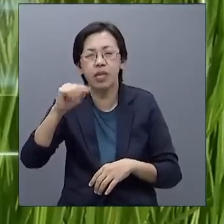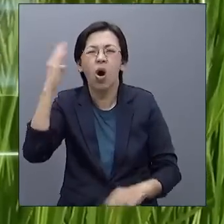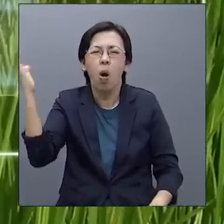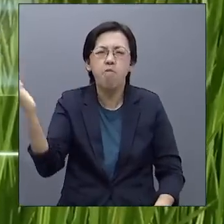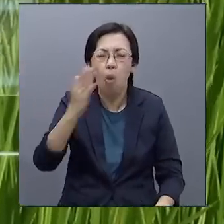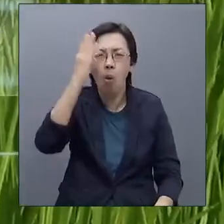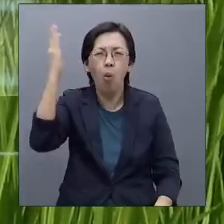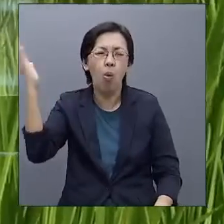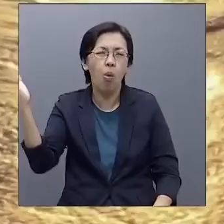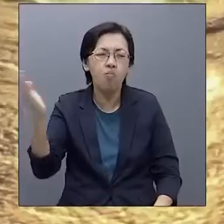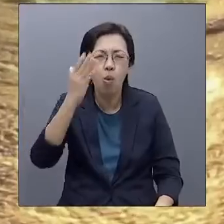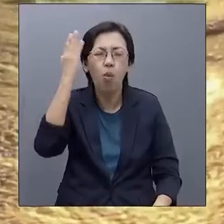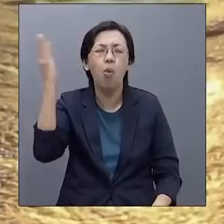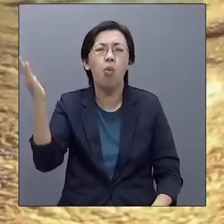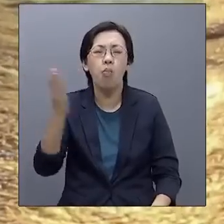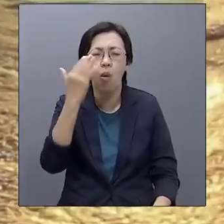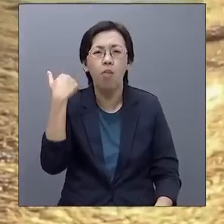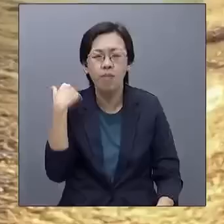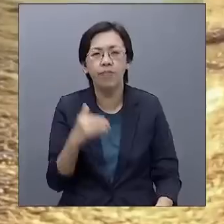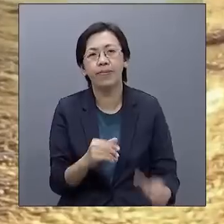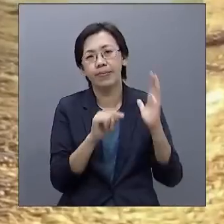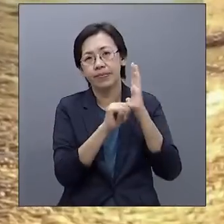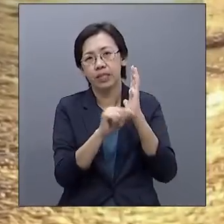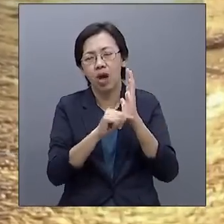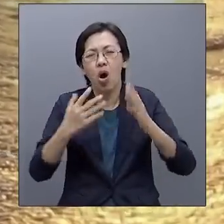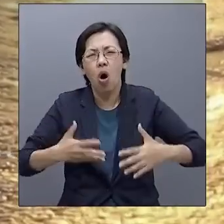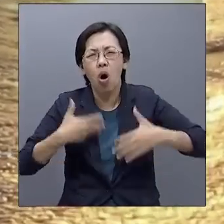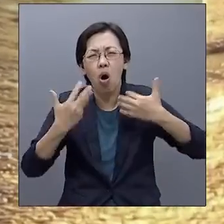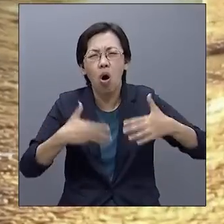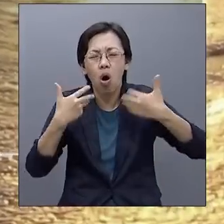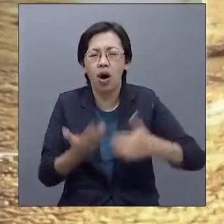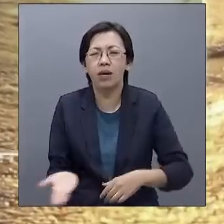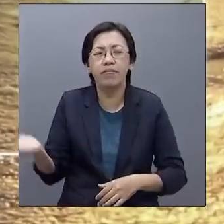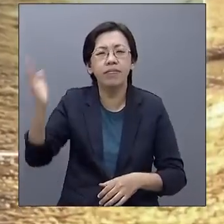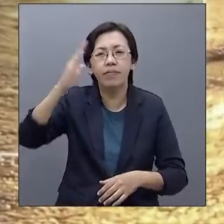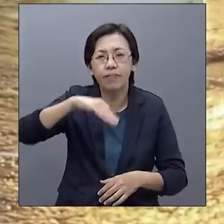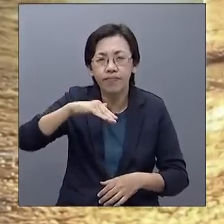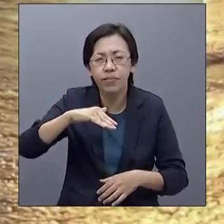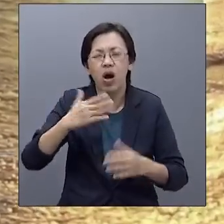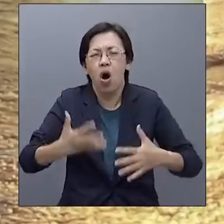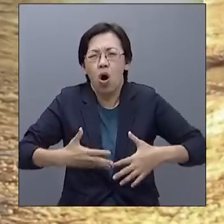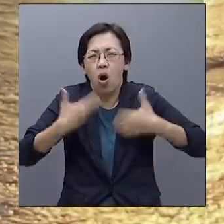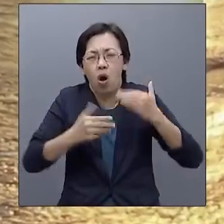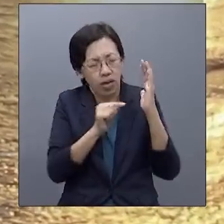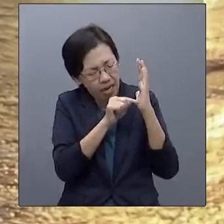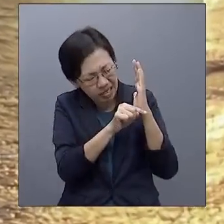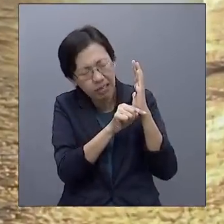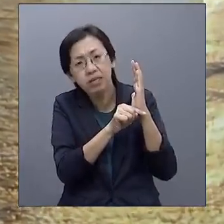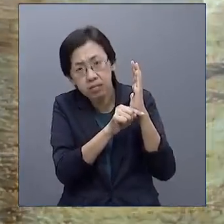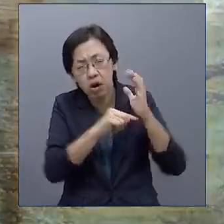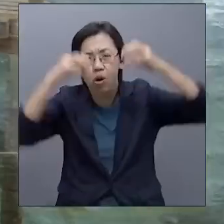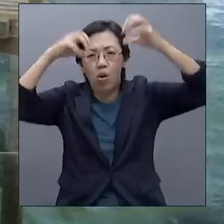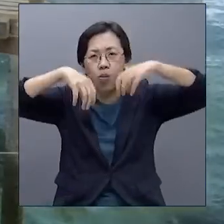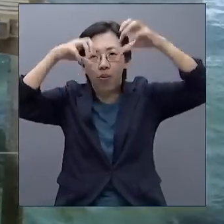รงบางแห่งภาคตะวันออกอากาศร้อนโดยทั่วไปมีฟ้าหลัวในตอนกลางวันและมีอากาศร้อนจัดในบางพื้นที่มีฝนฟ้า